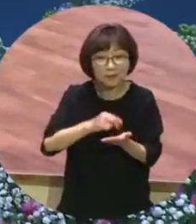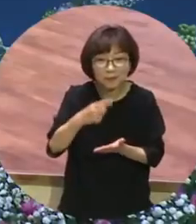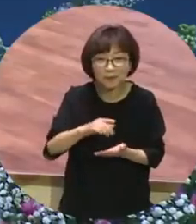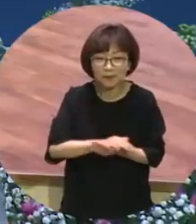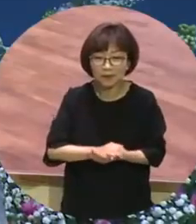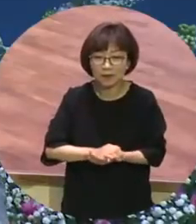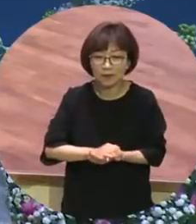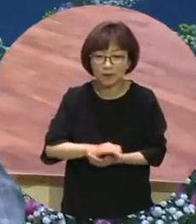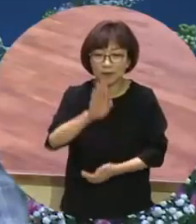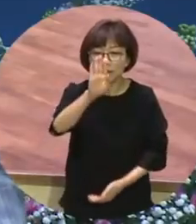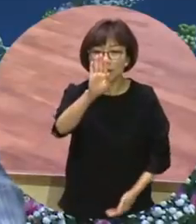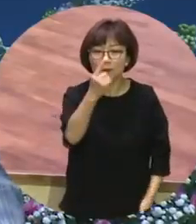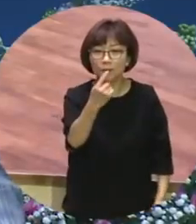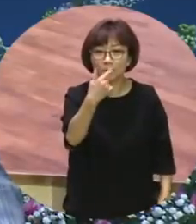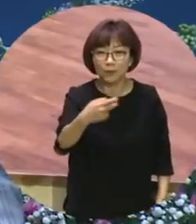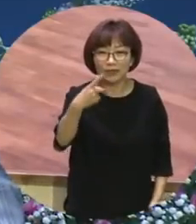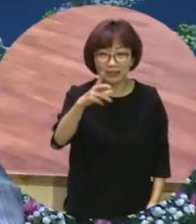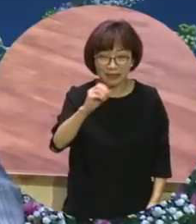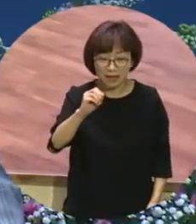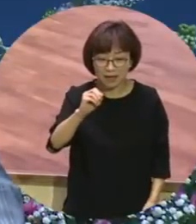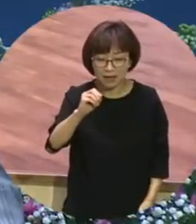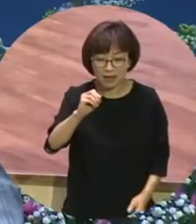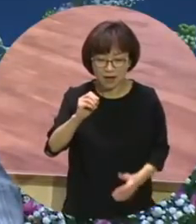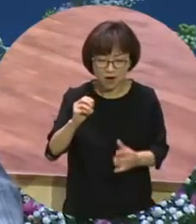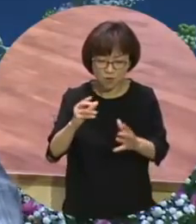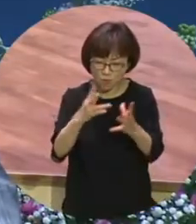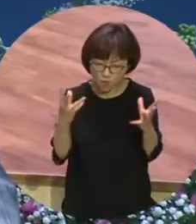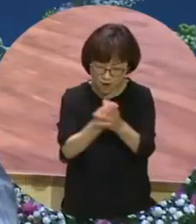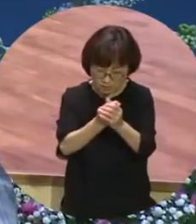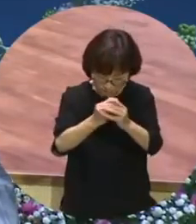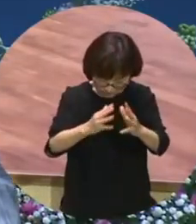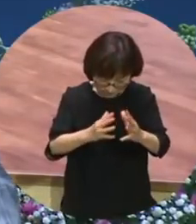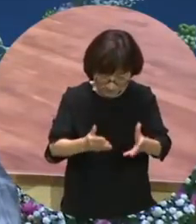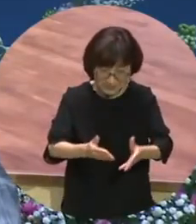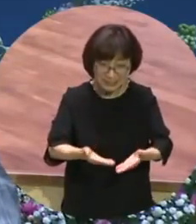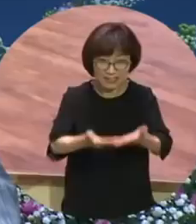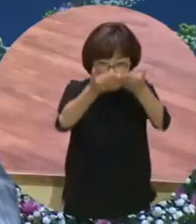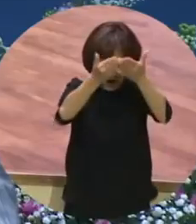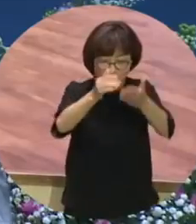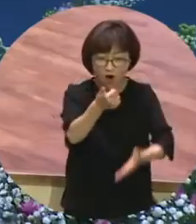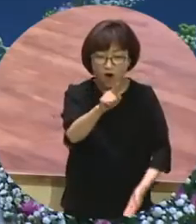지교회 2만 현장 전도 제자. 10만 원 뺍니다.